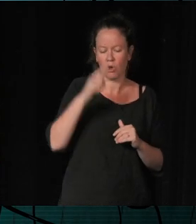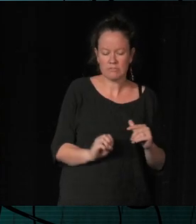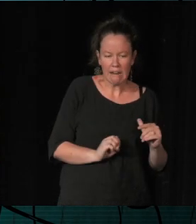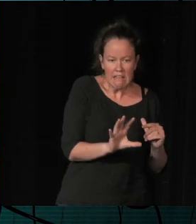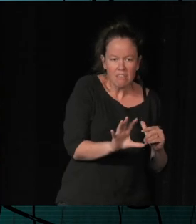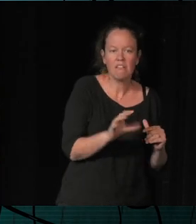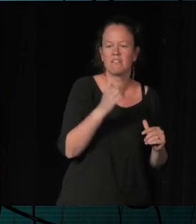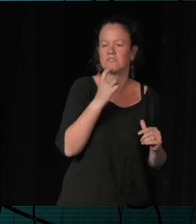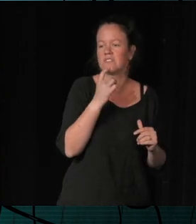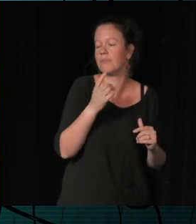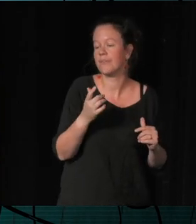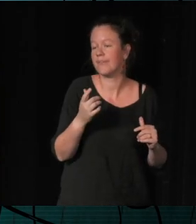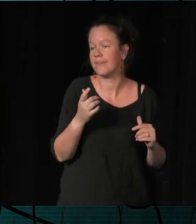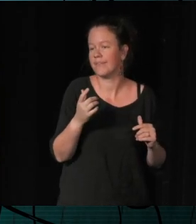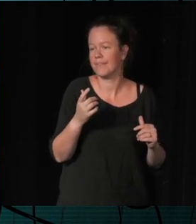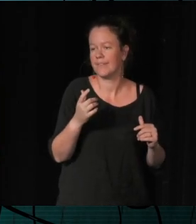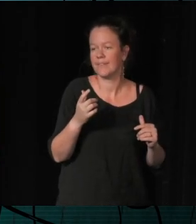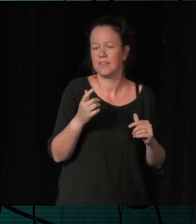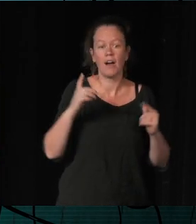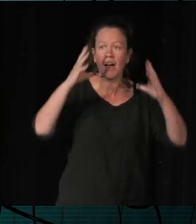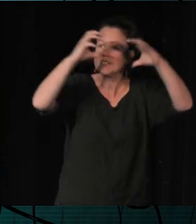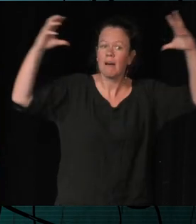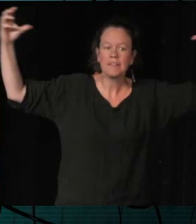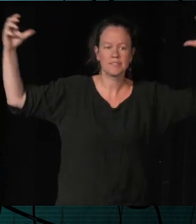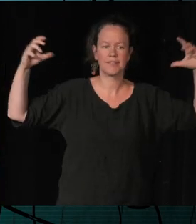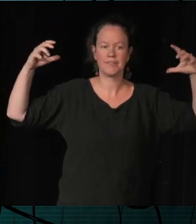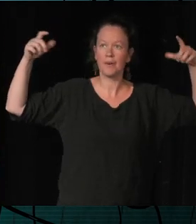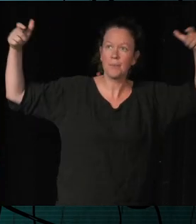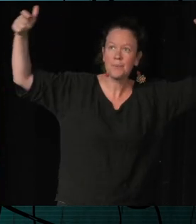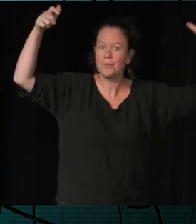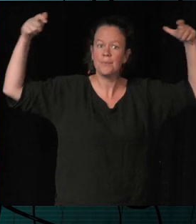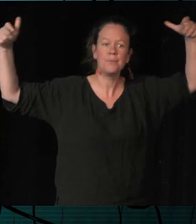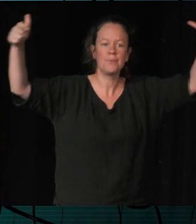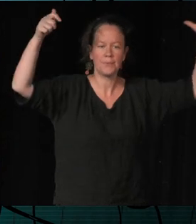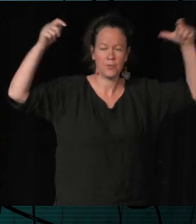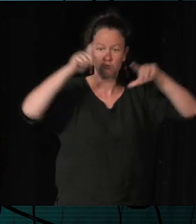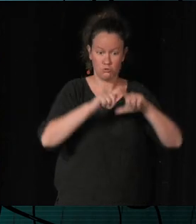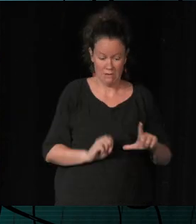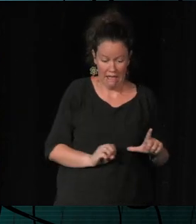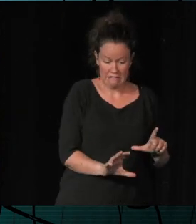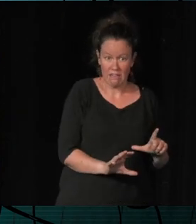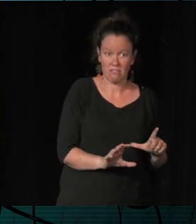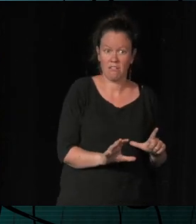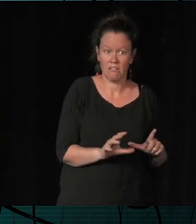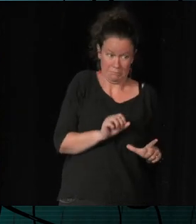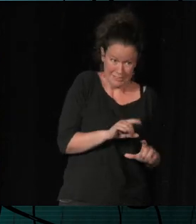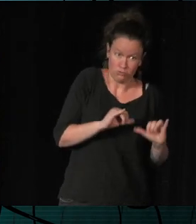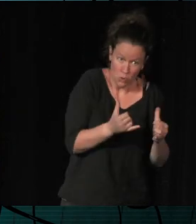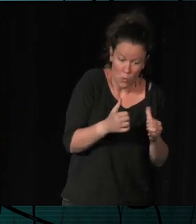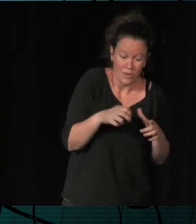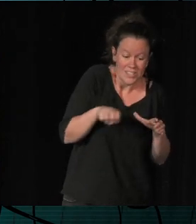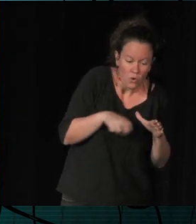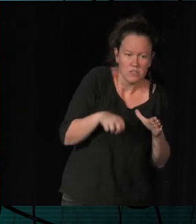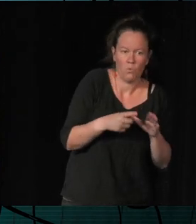pense immédiatement espace, le vaste cosmos, et alors que Alien Isolation se déroule quasi intégralement dans une station